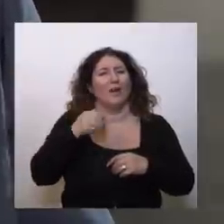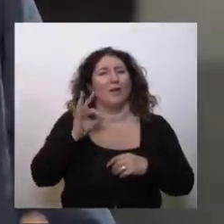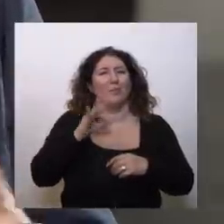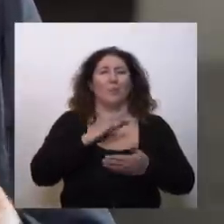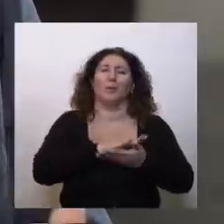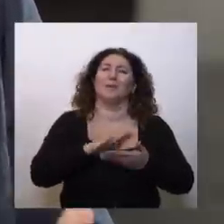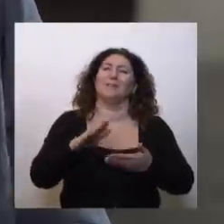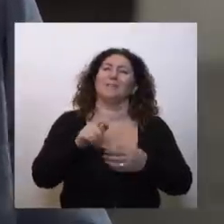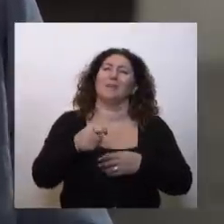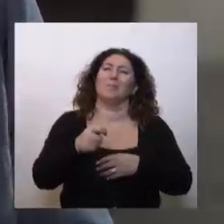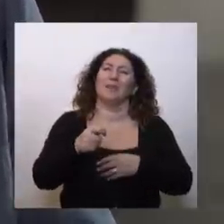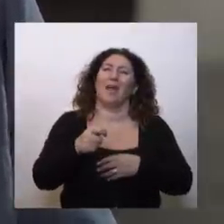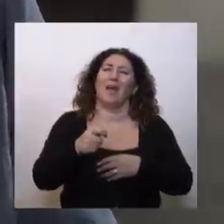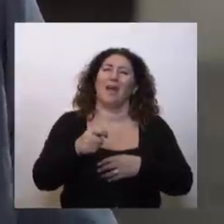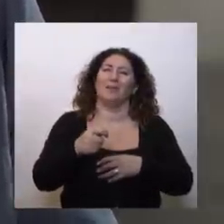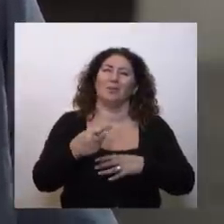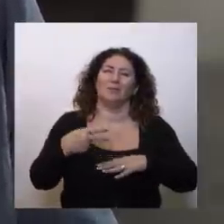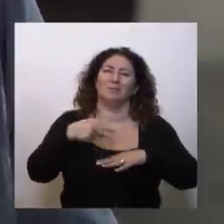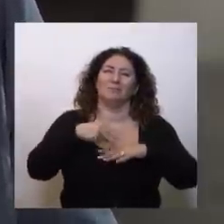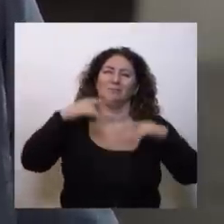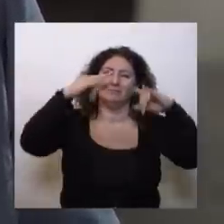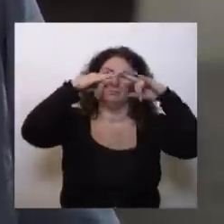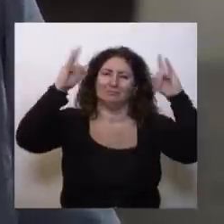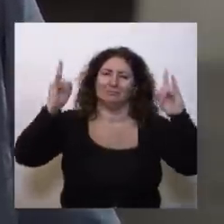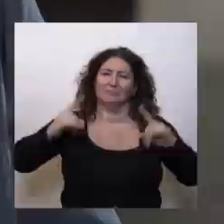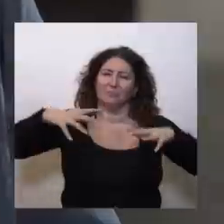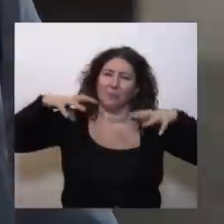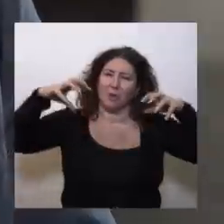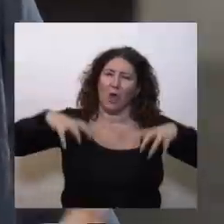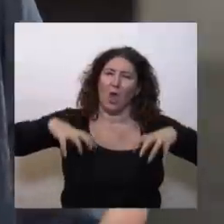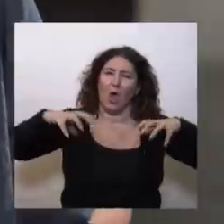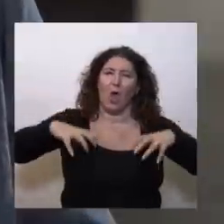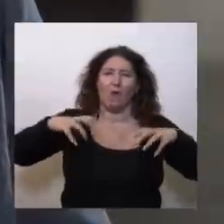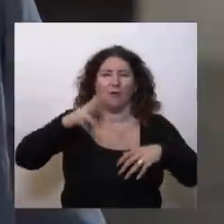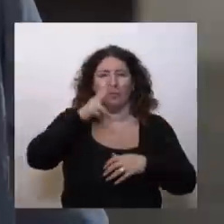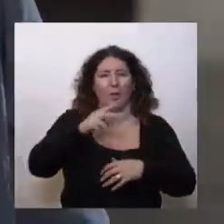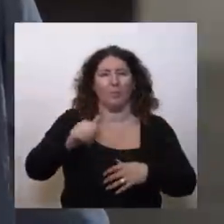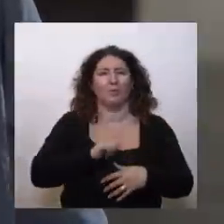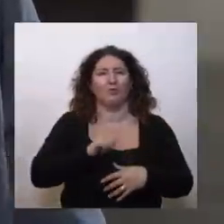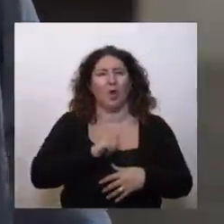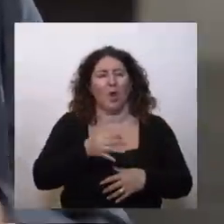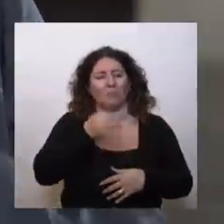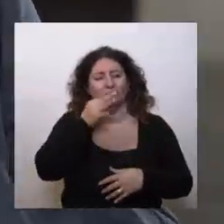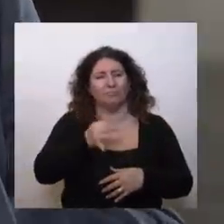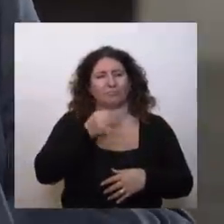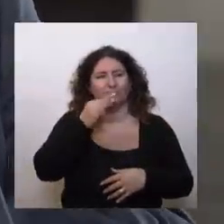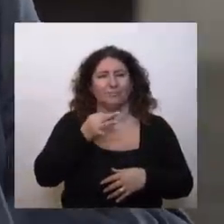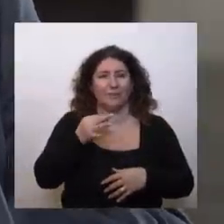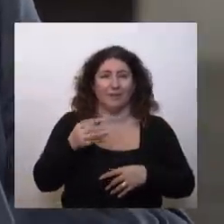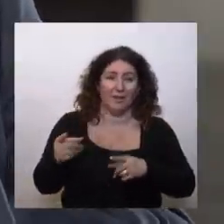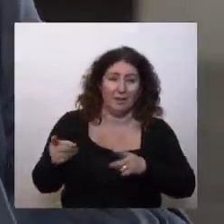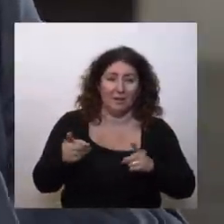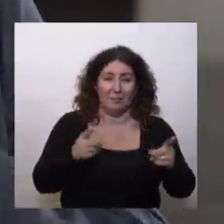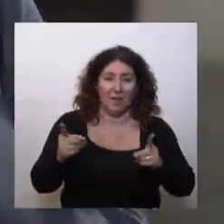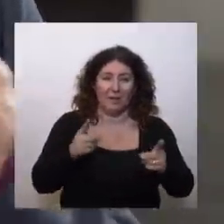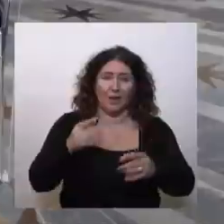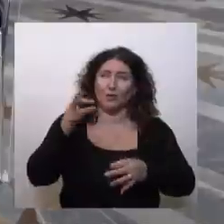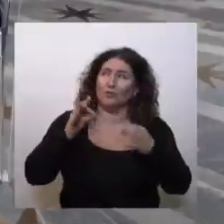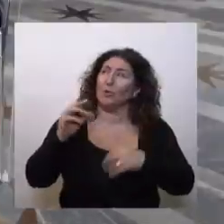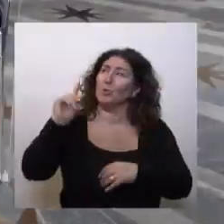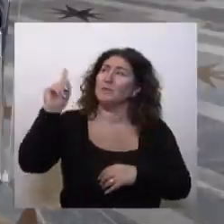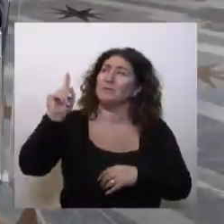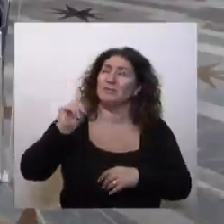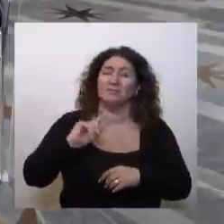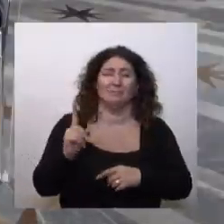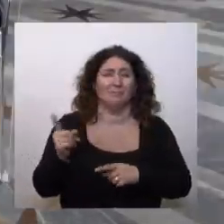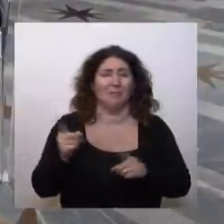Pietro, desolatamente vuoto e battuto dalla pioggia. Non è il tempo del tuo giudizio, ma del nostro giudizio. Il tempo